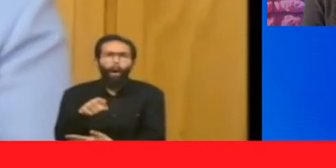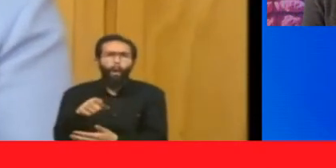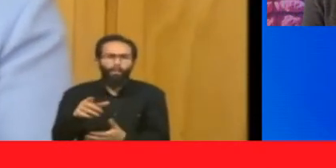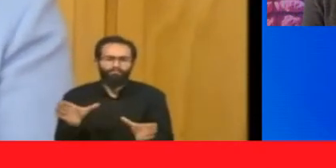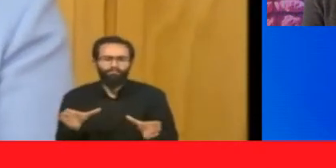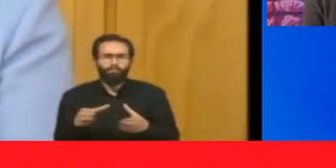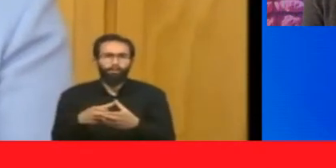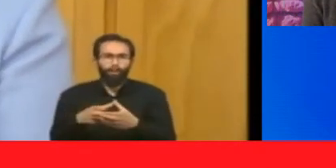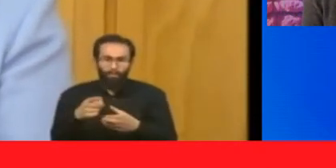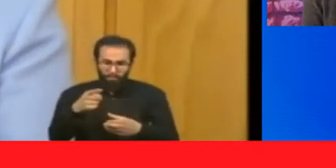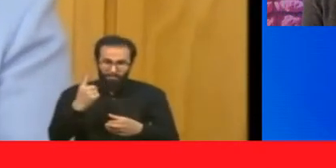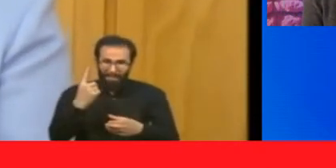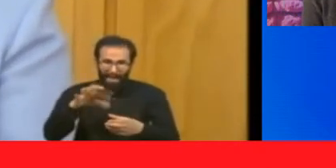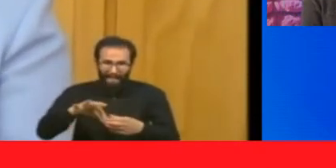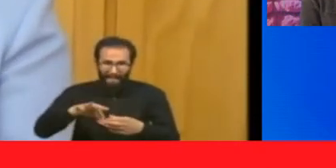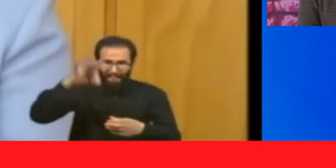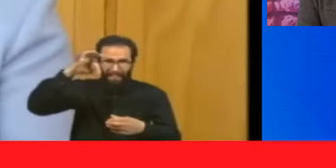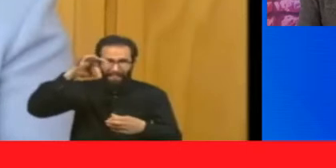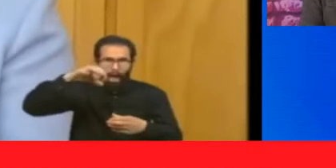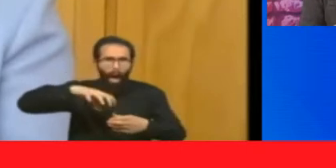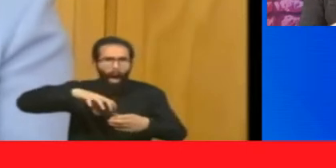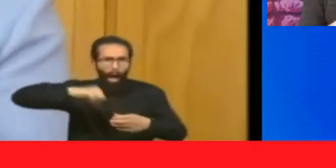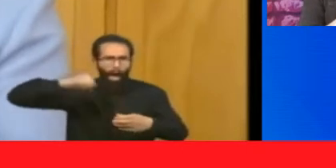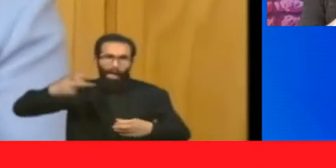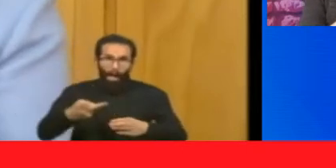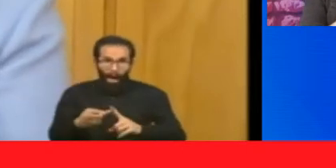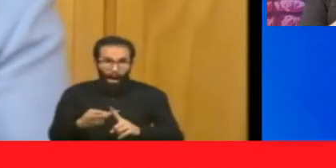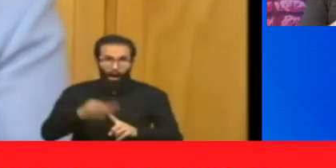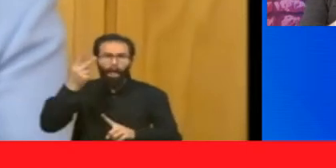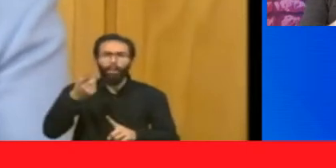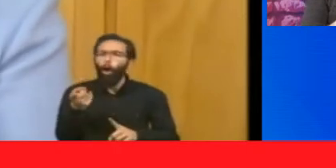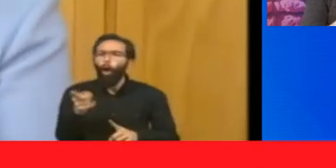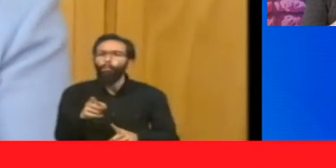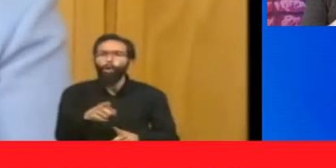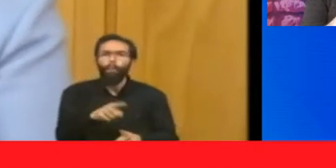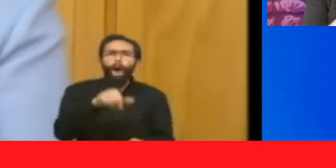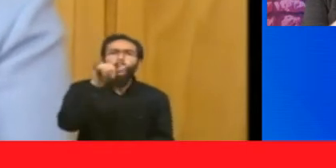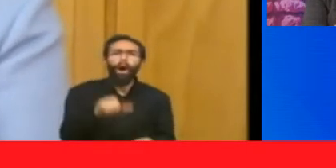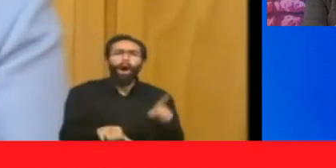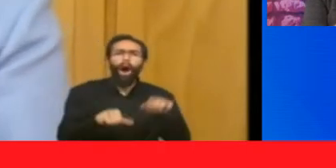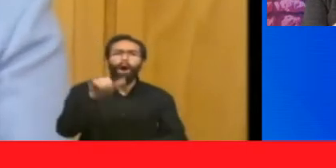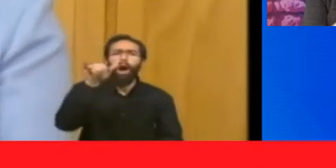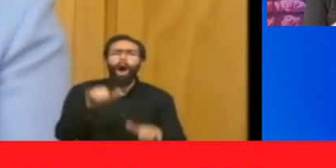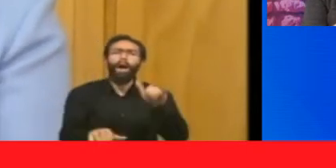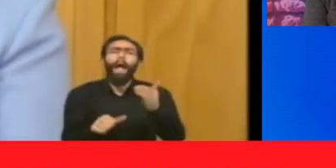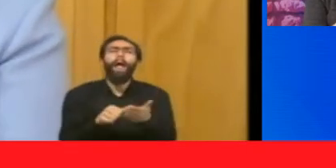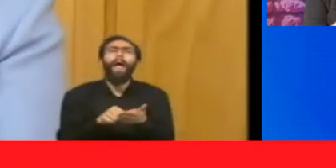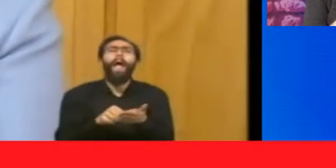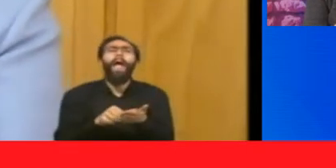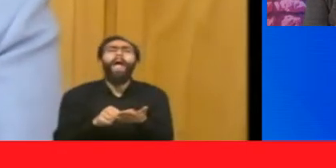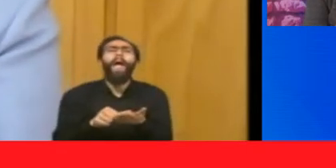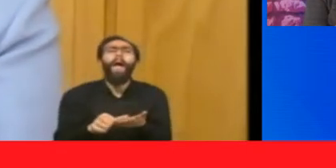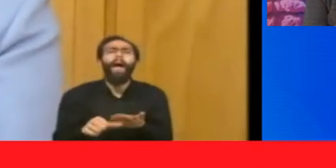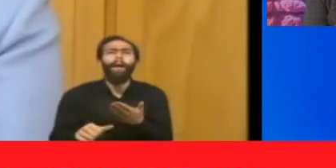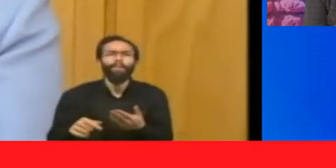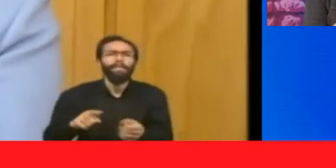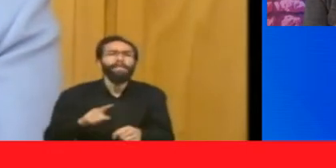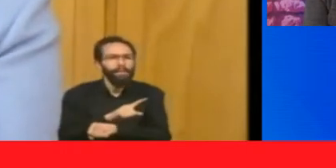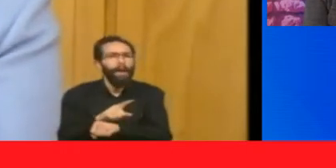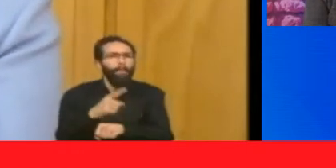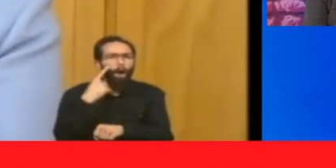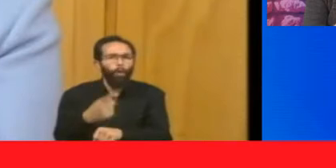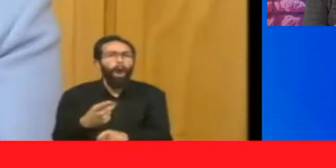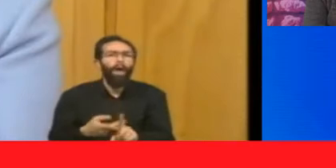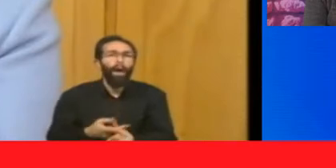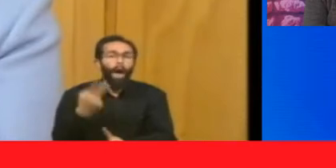edildiğinde sıra diğerine gelir. Arkadaşlar sizden ricam, bu grup toplantısı hiçbir TV kanalı vermiyor.